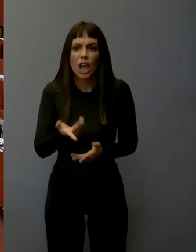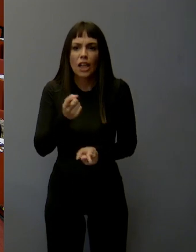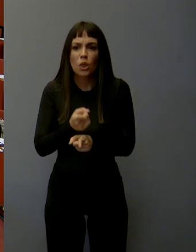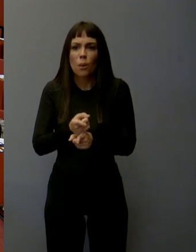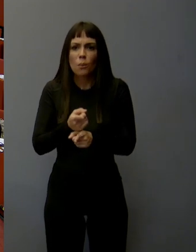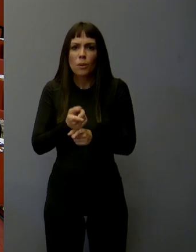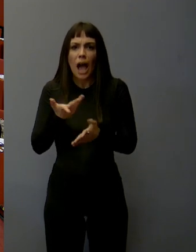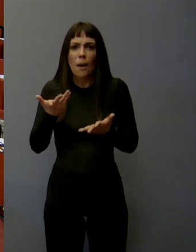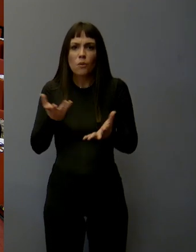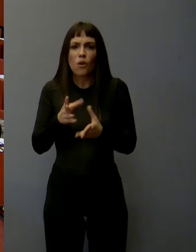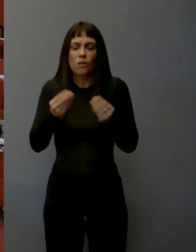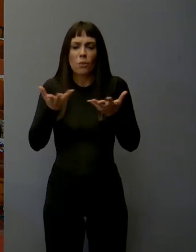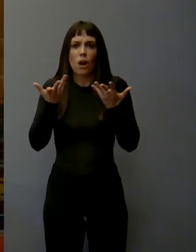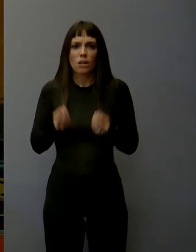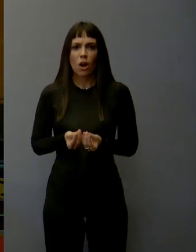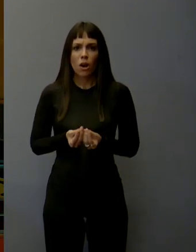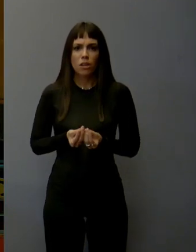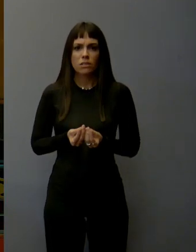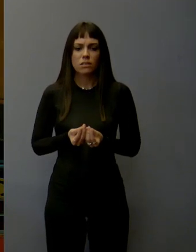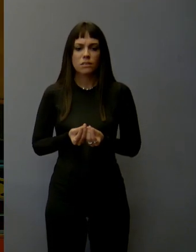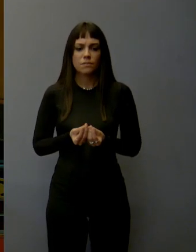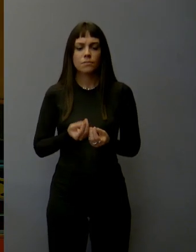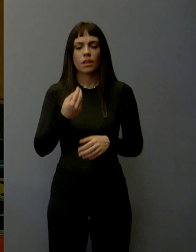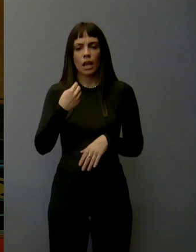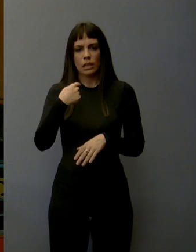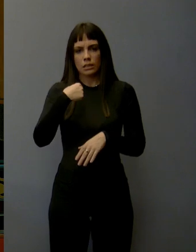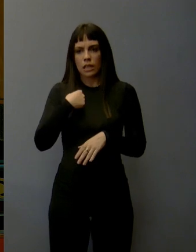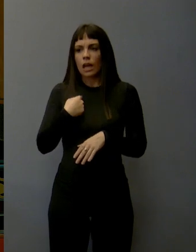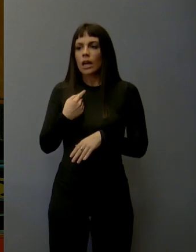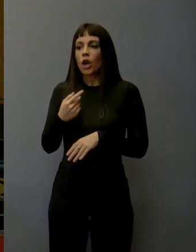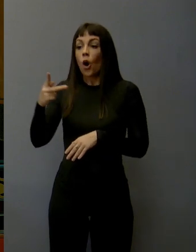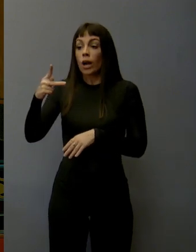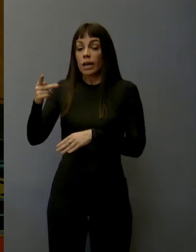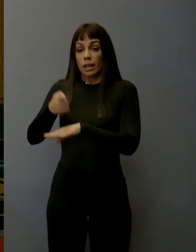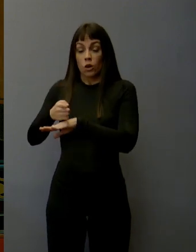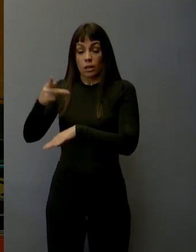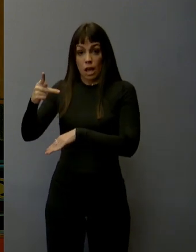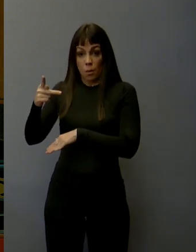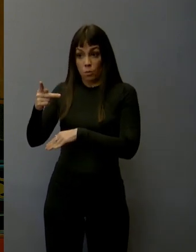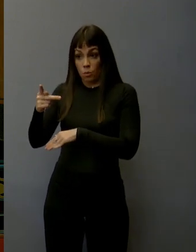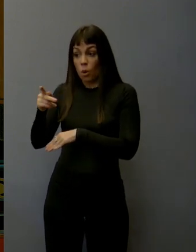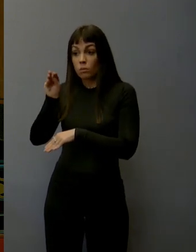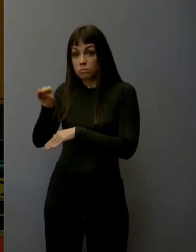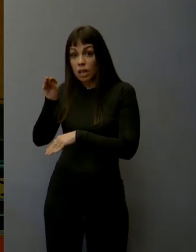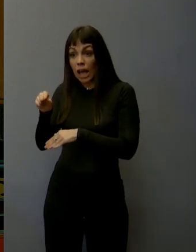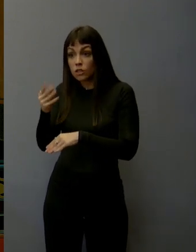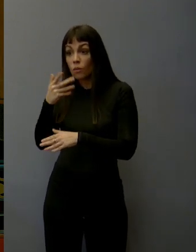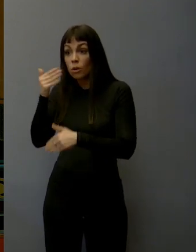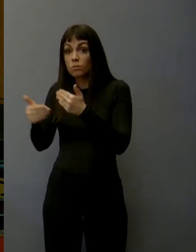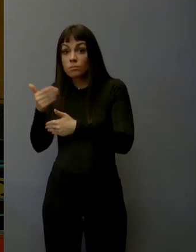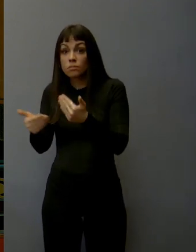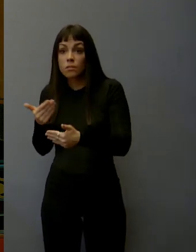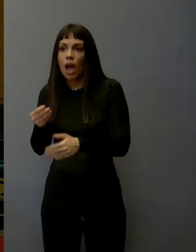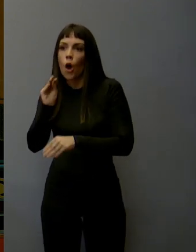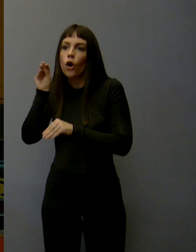Allora allora io avevo chiesto al consigliere Cavour se voleva continuare sarà gliela l'avrò chiesto come